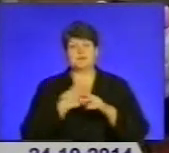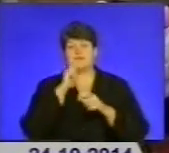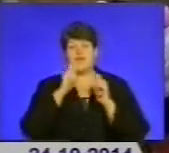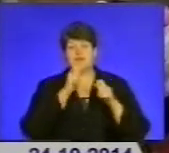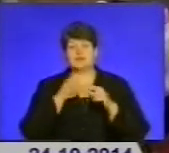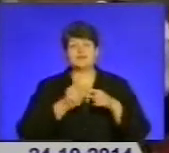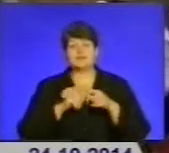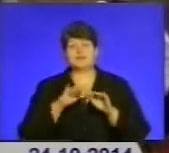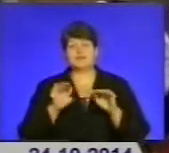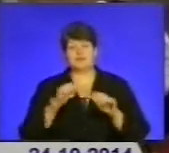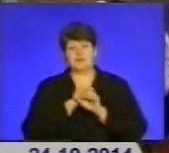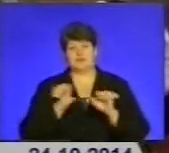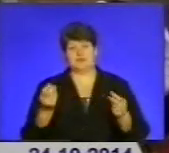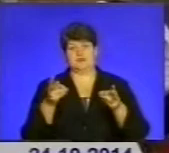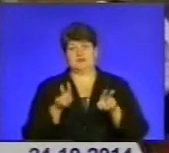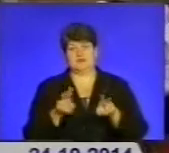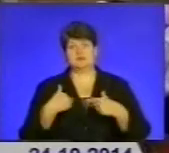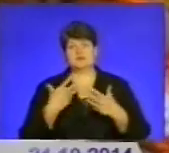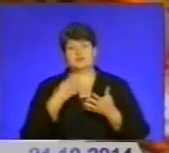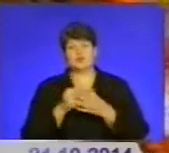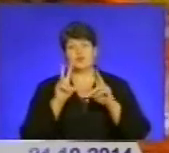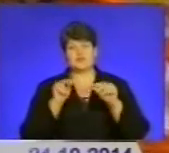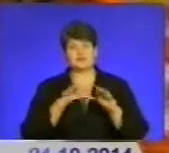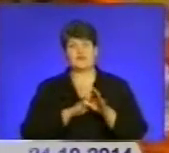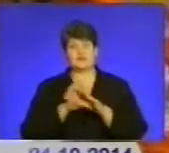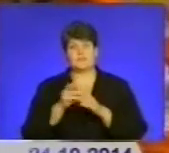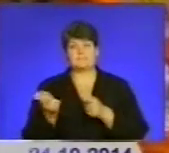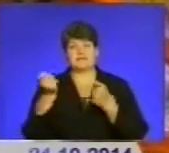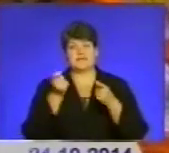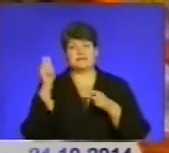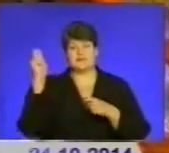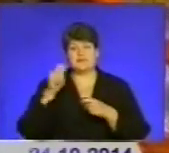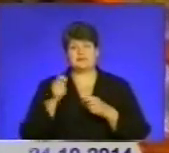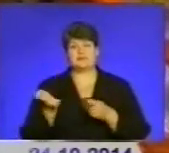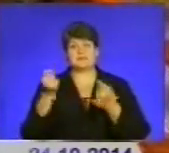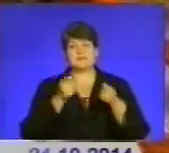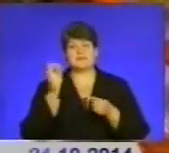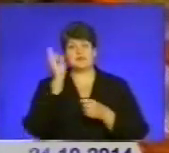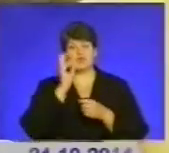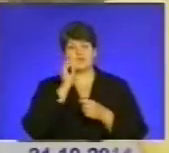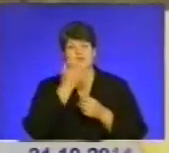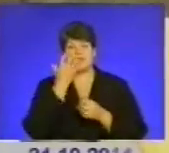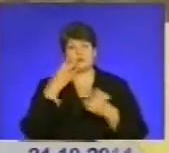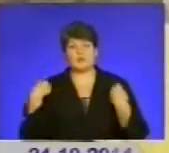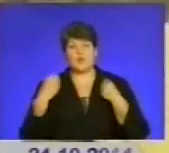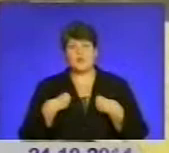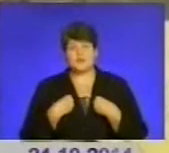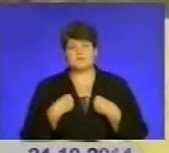дитину ми не могли залишити. Ми свою обіцянку виконали, приїхали, привезли солодощі, привезли теплий одяг. А саме